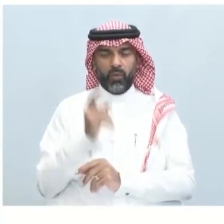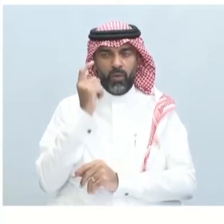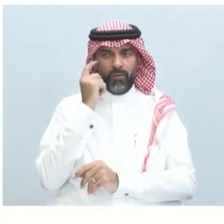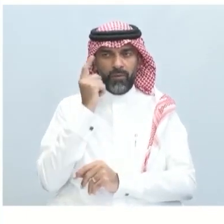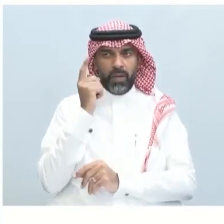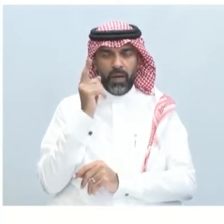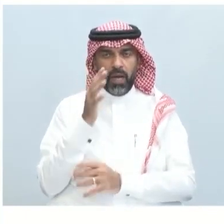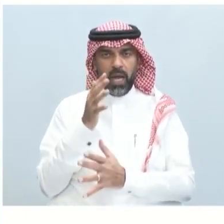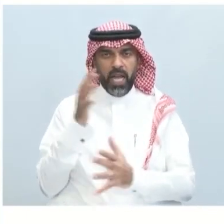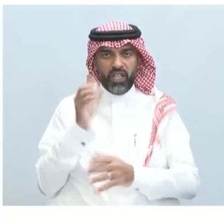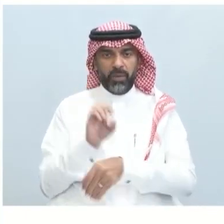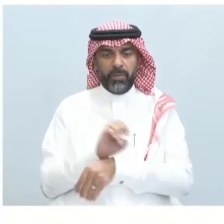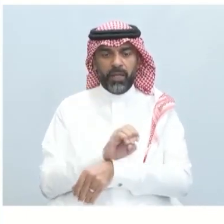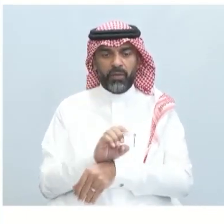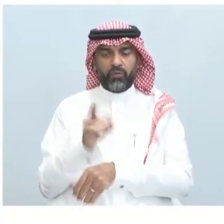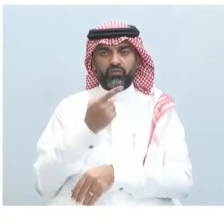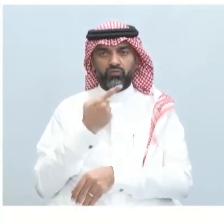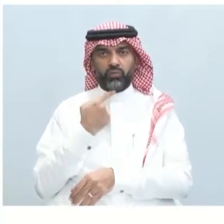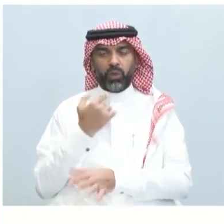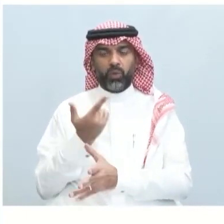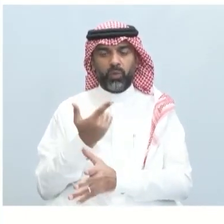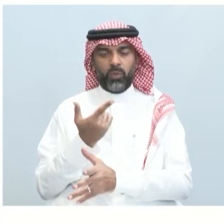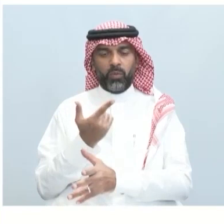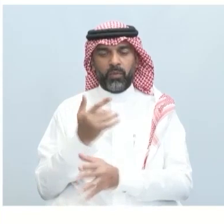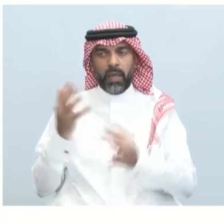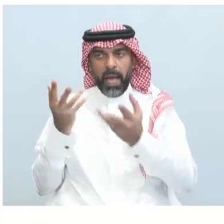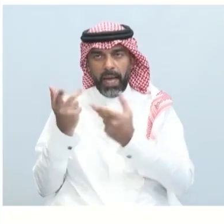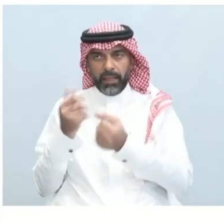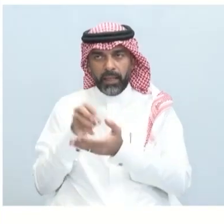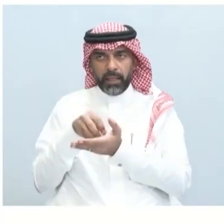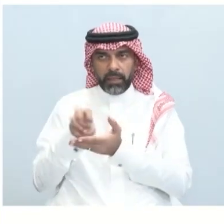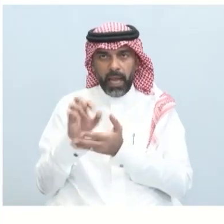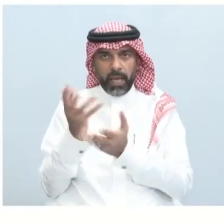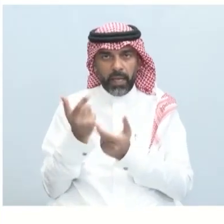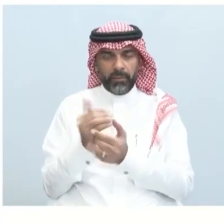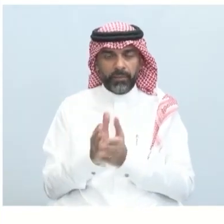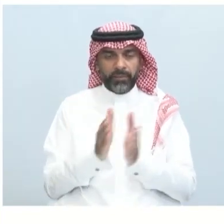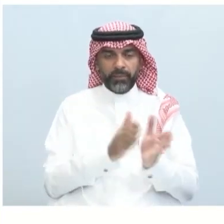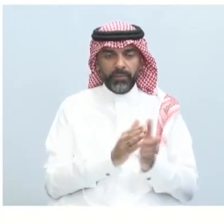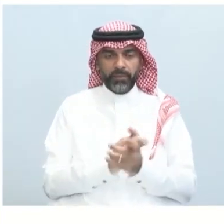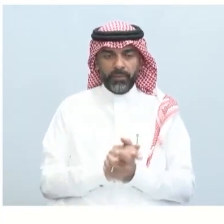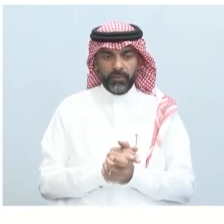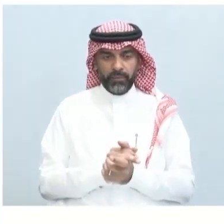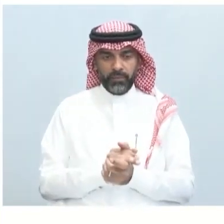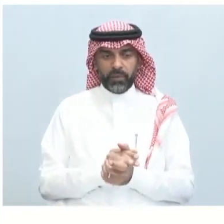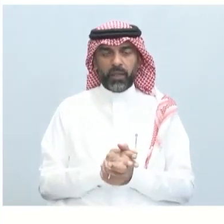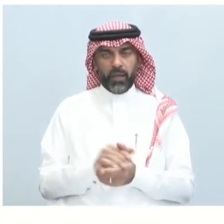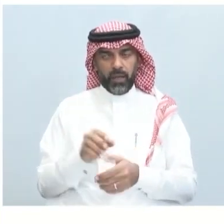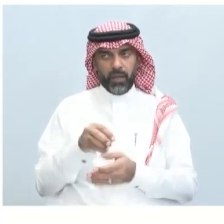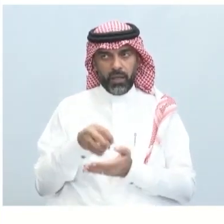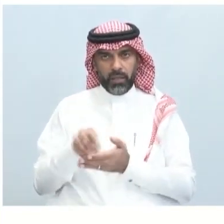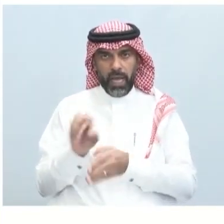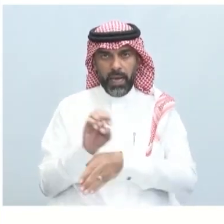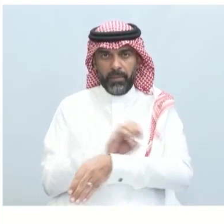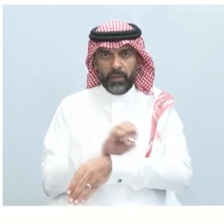عن حجم البريد الإلكتروني المطلوب، مثلا عدد الرسائل التي يتم إرسالها. أيضا من المحددات رسائل البريد